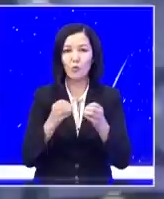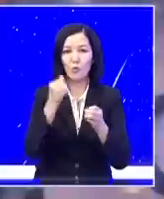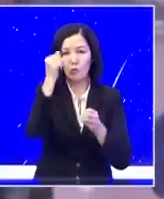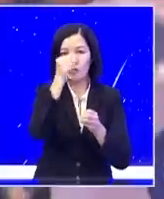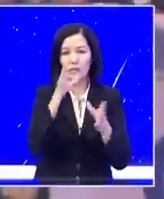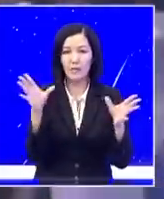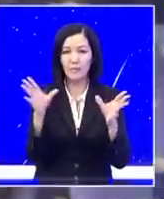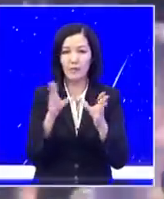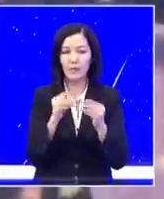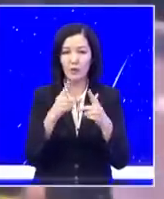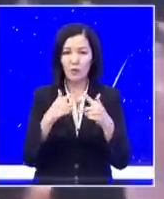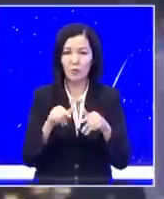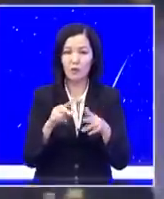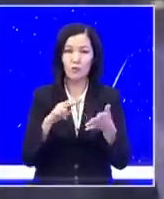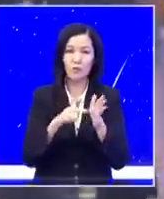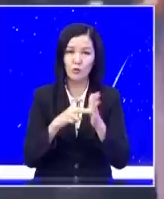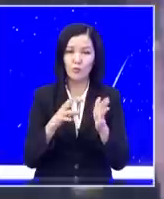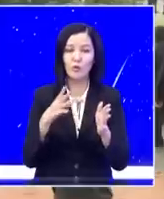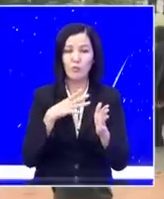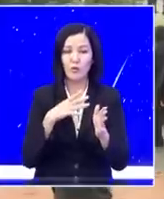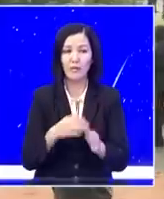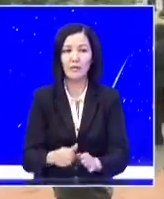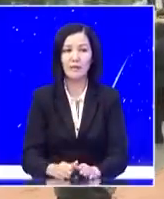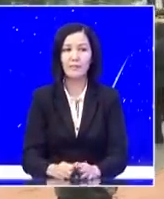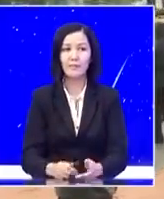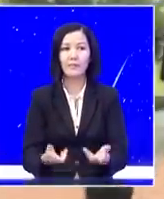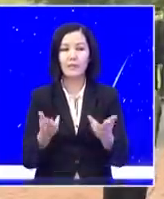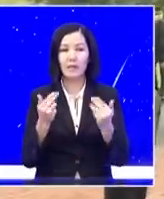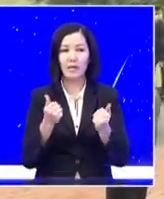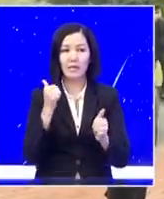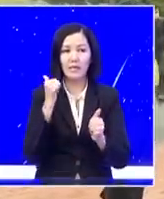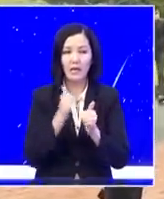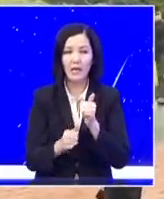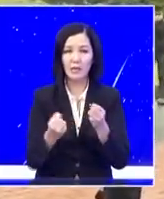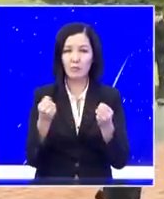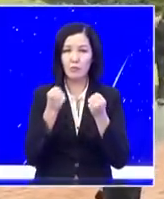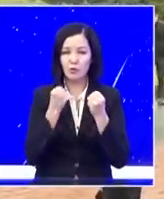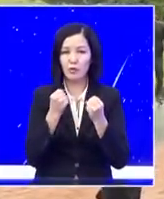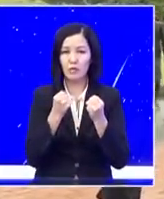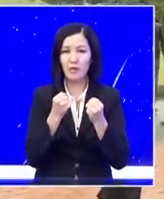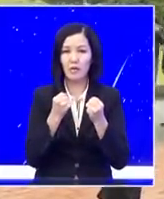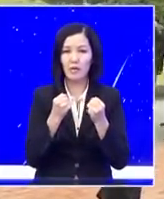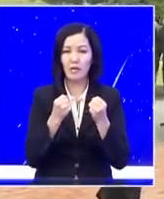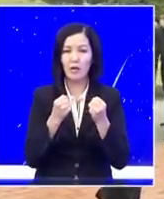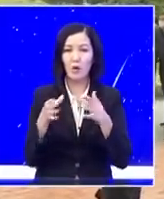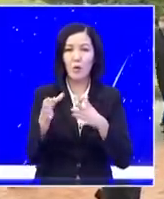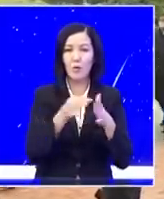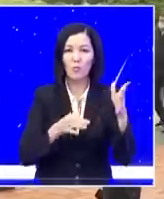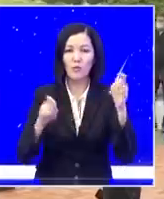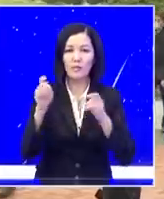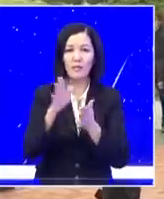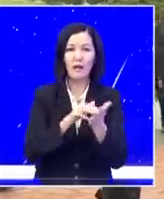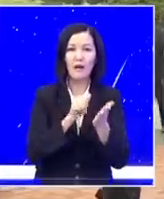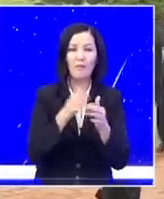мерейтойында бірге ұйымдастыру жоспарда болған еді. Әрине, әр балуанды қай өңірден келді, лақабаты қандай,